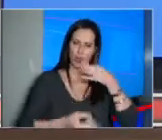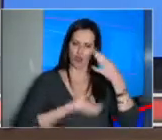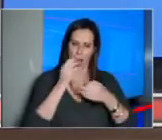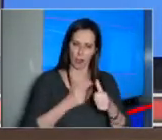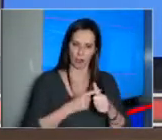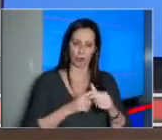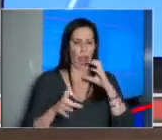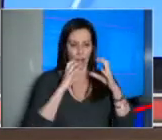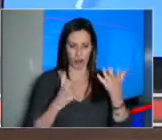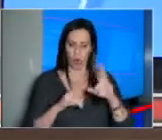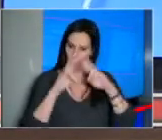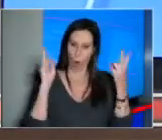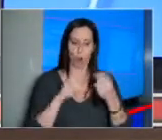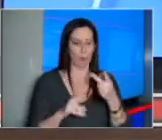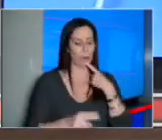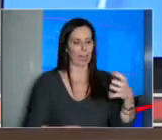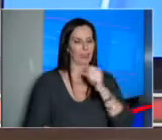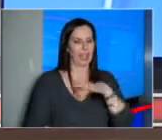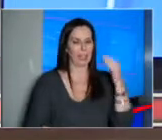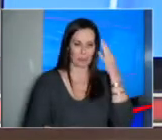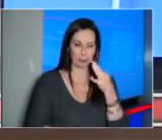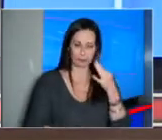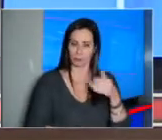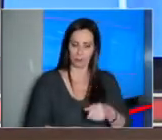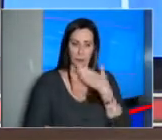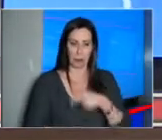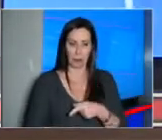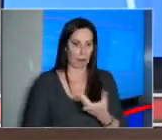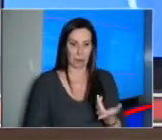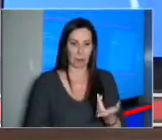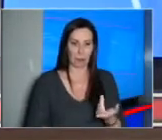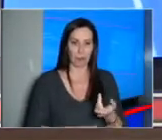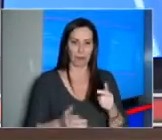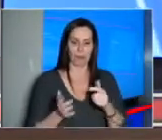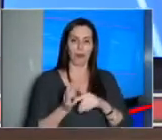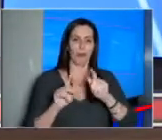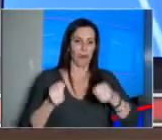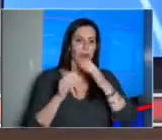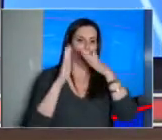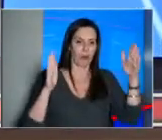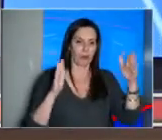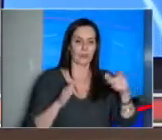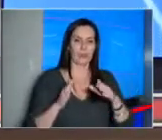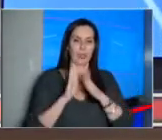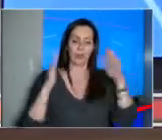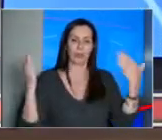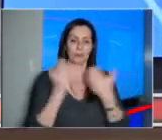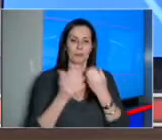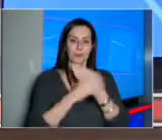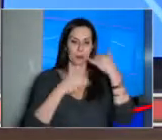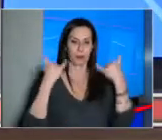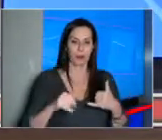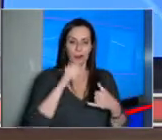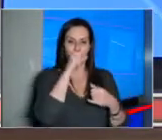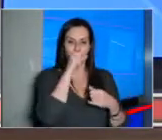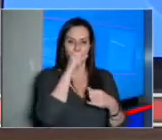לשאלות. התקשורת העולמית מדברת על חטיפת ילדים בזמן שבארץ מעריכים את סגירת הארכיונים. ארכיון חדש שמוקם בימים